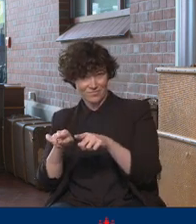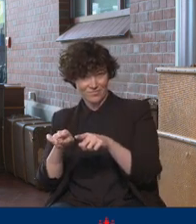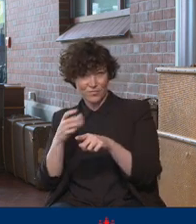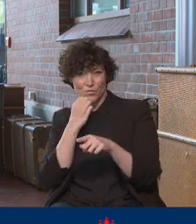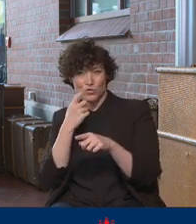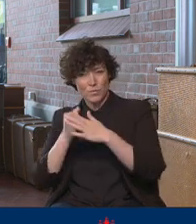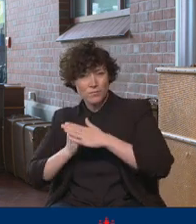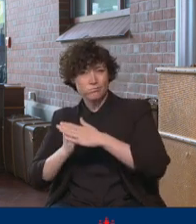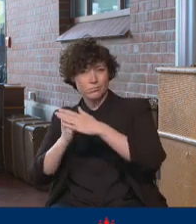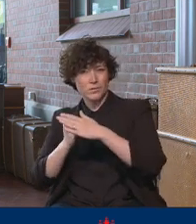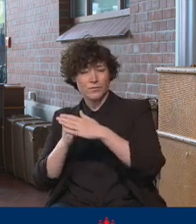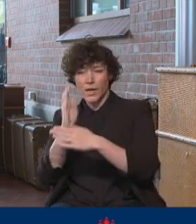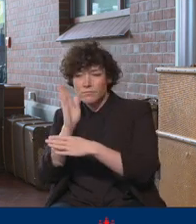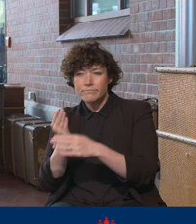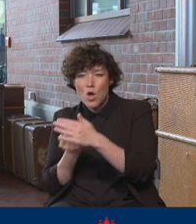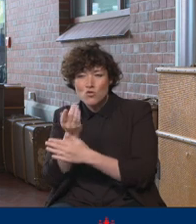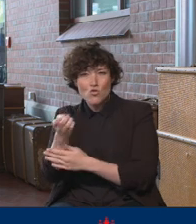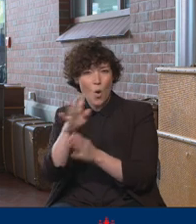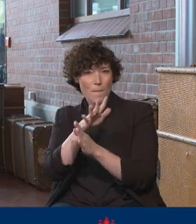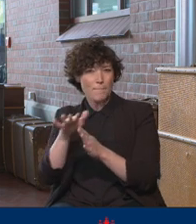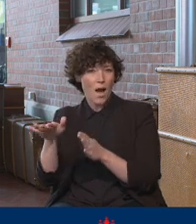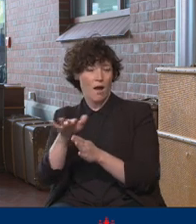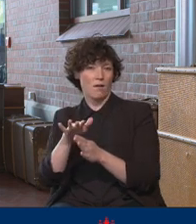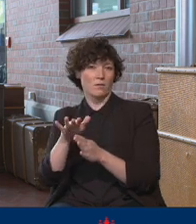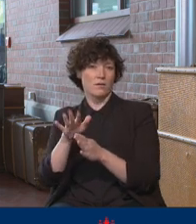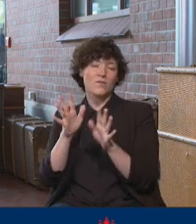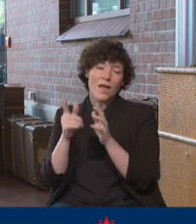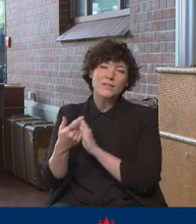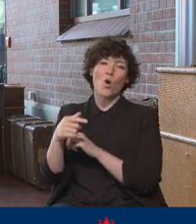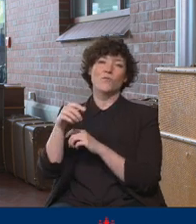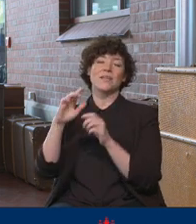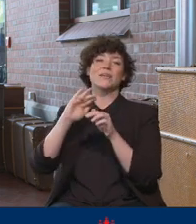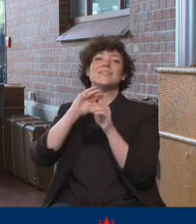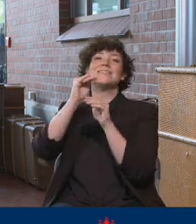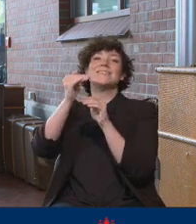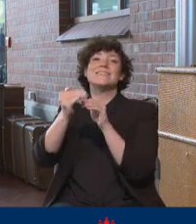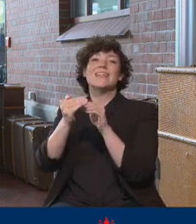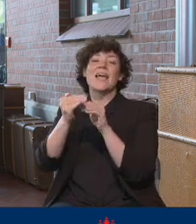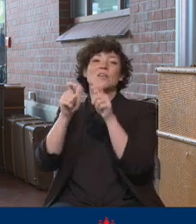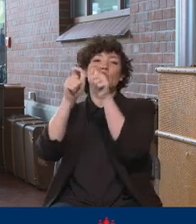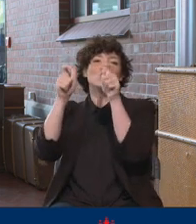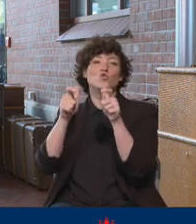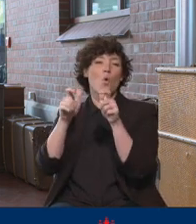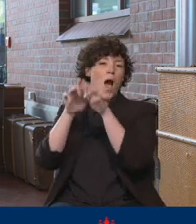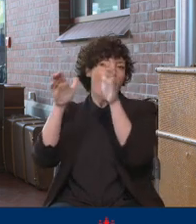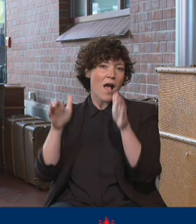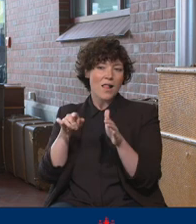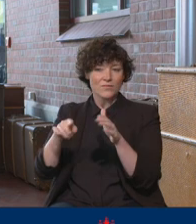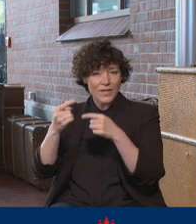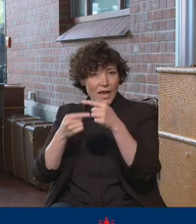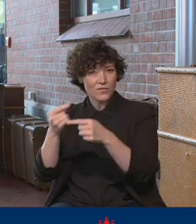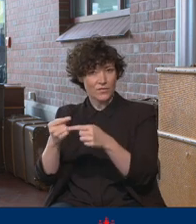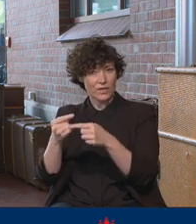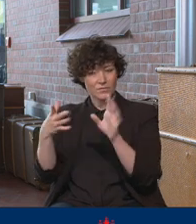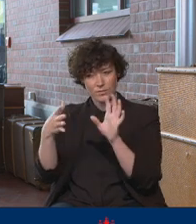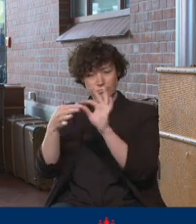dem neuen park möglicherweise dann auch den strahlen und so zu entwickeln und wenn man da jetzt einmal die